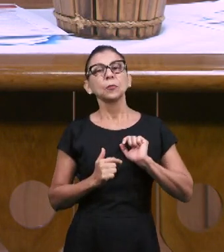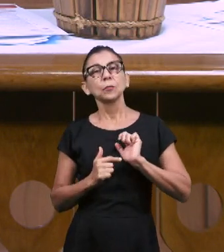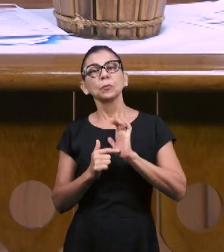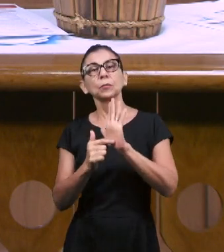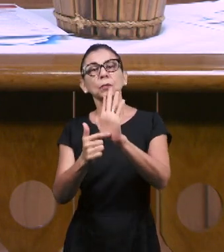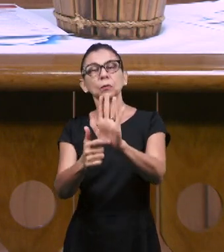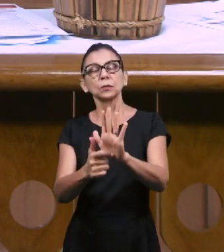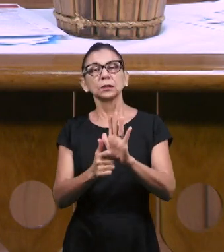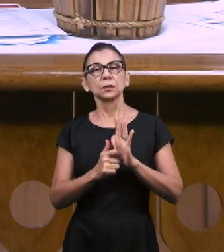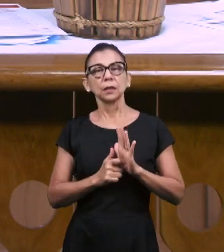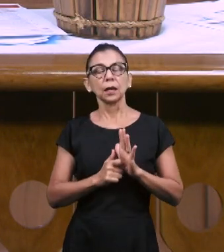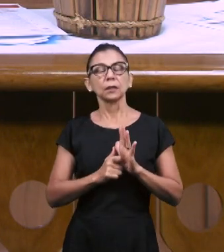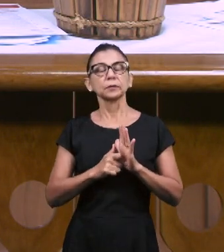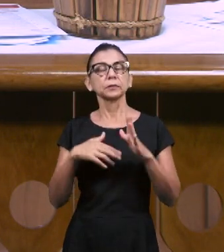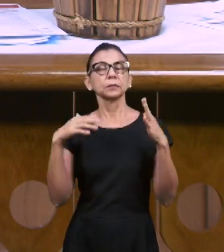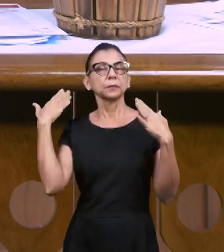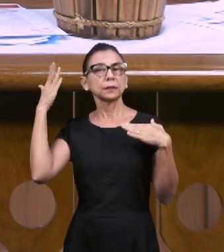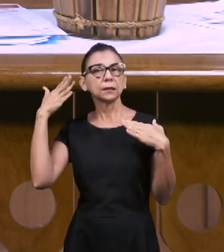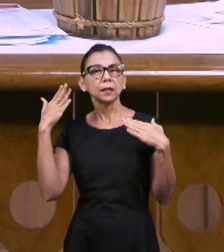Donc on va écouter